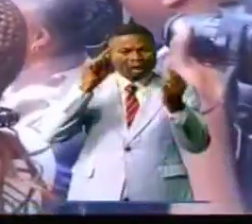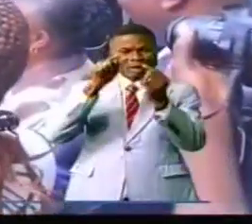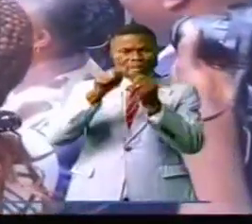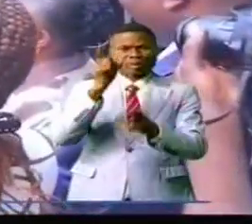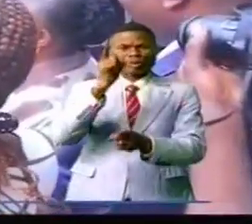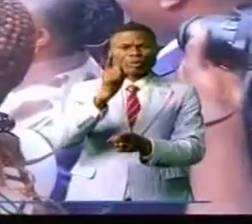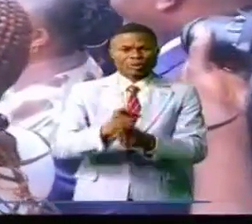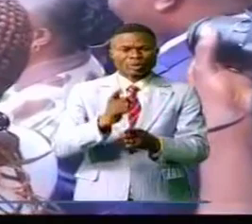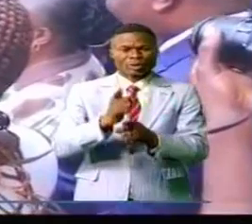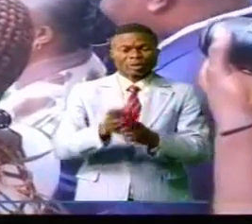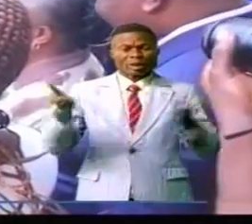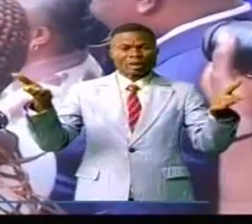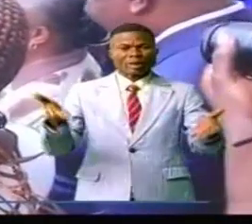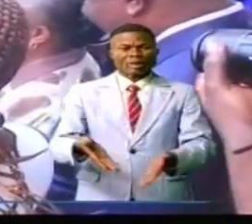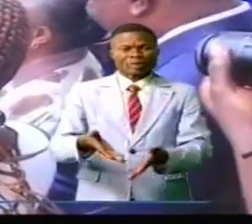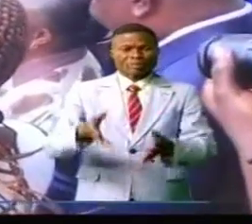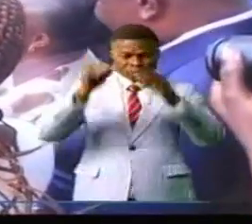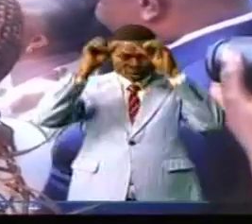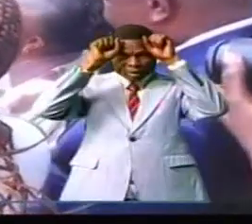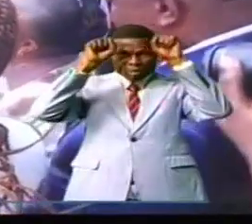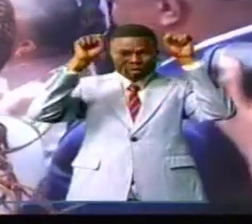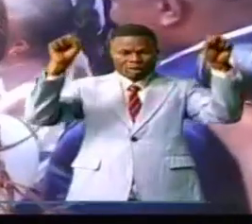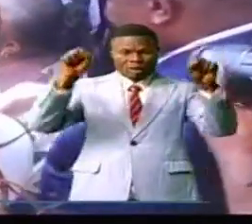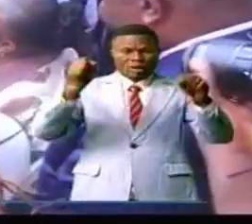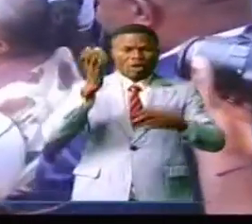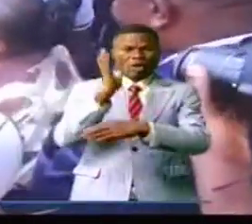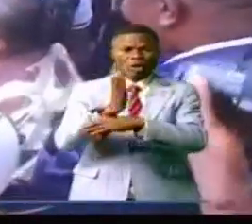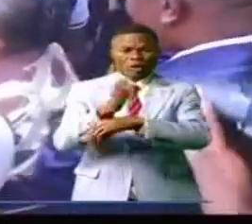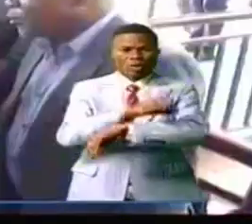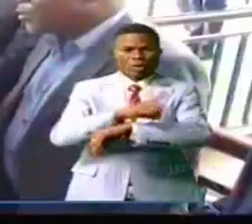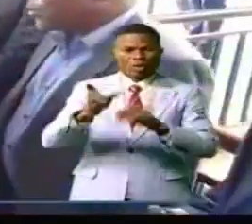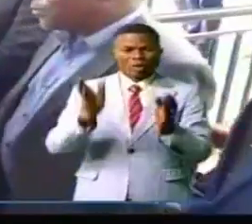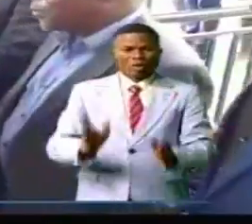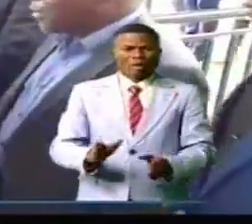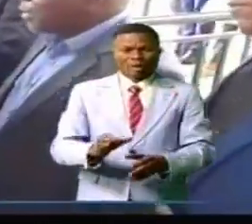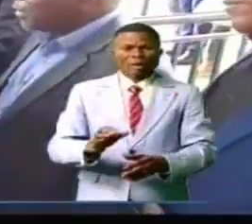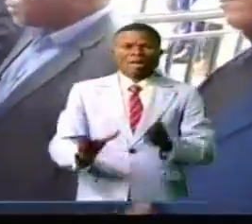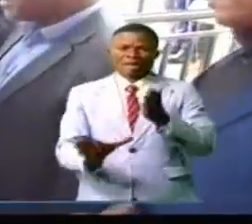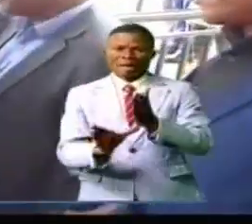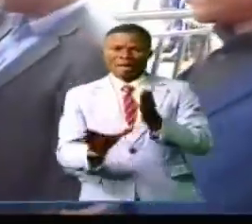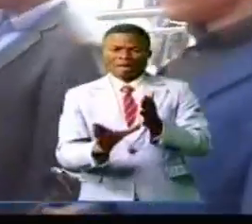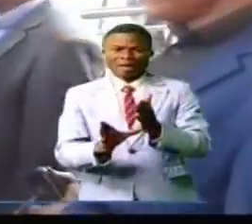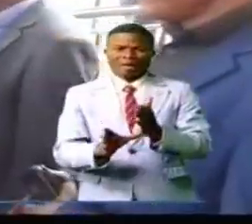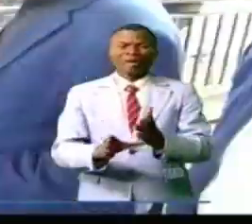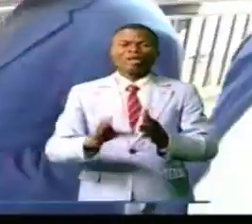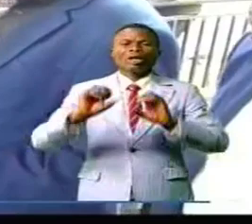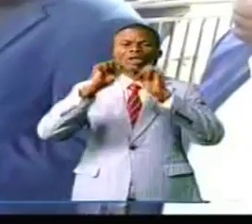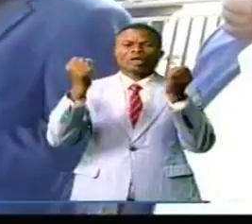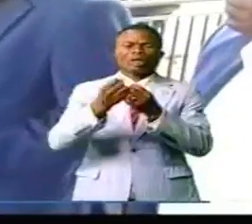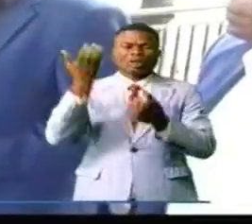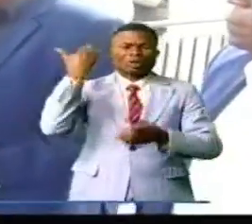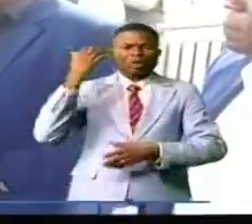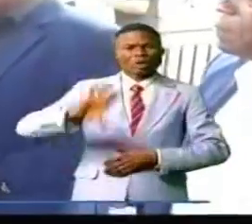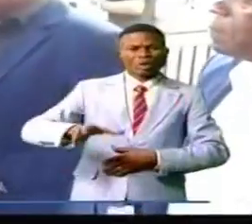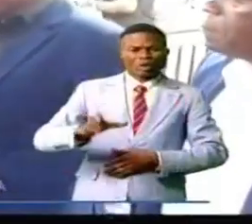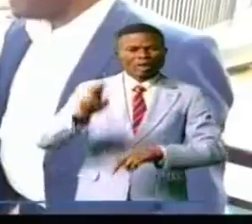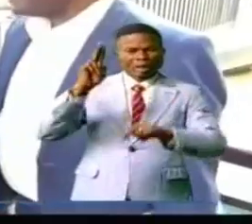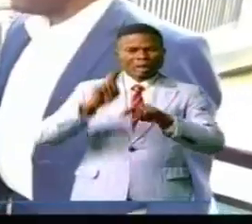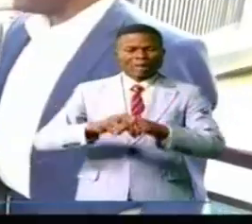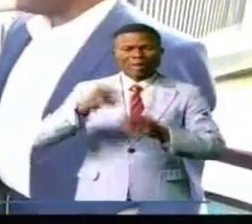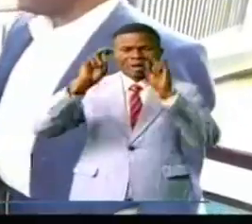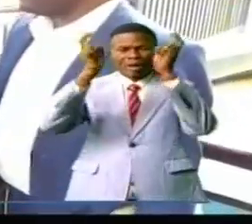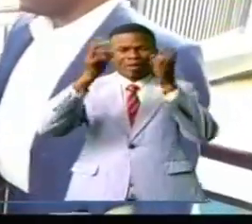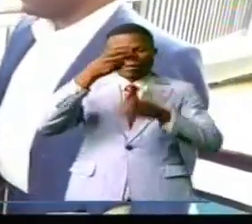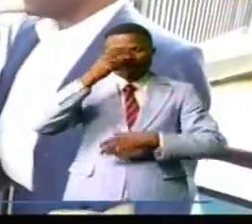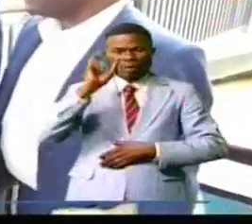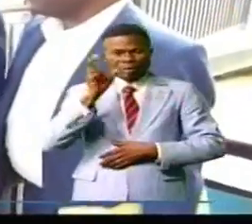l'objectif de la présence du président des conseils d'administration AI au sein de la régie des eaux qui séjourne à Bukavu.